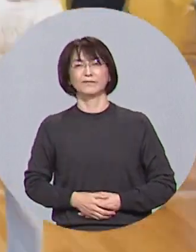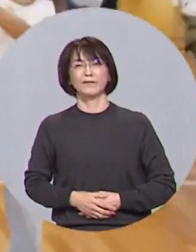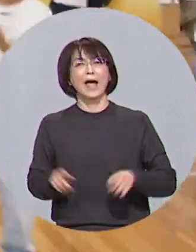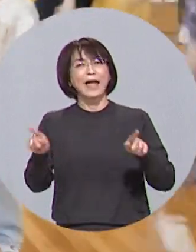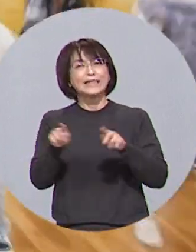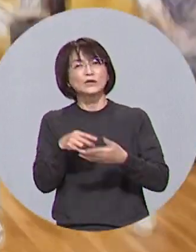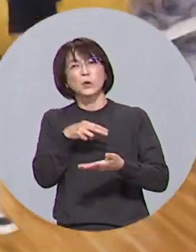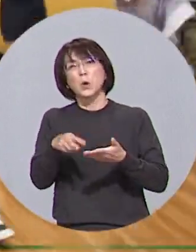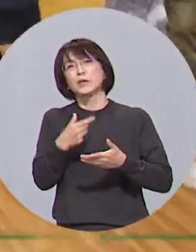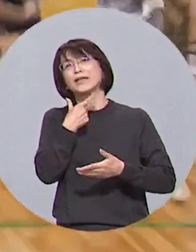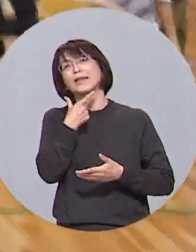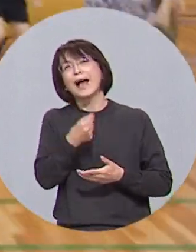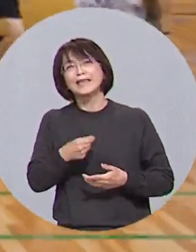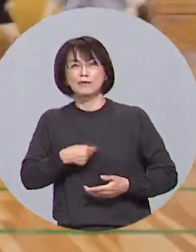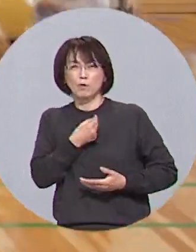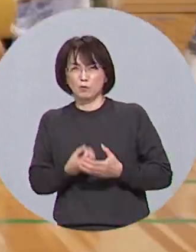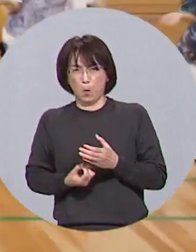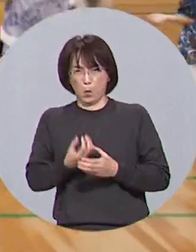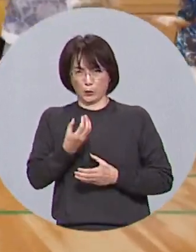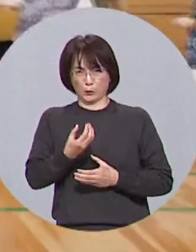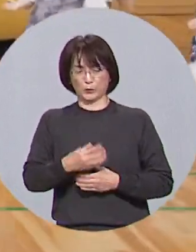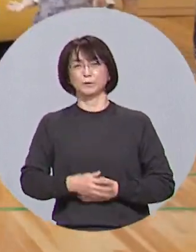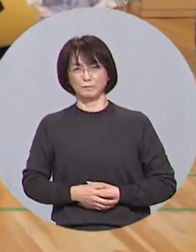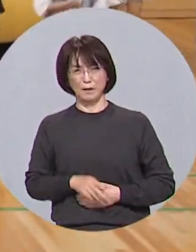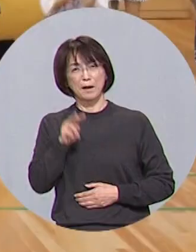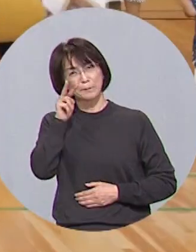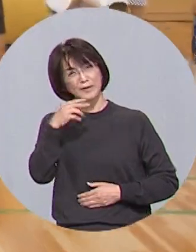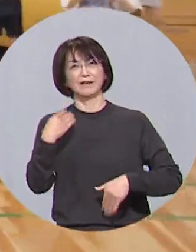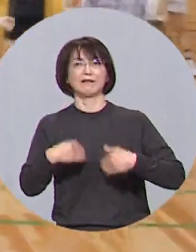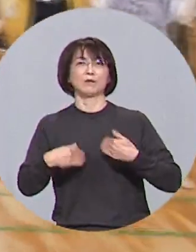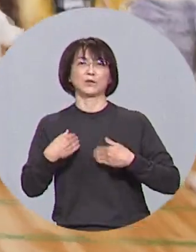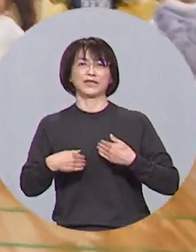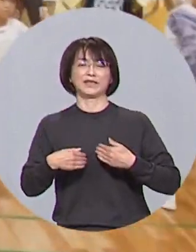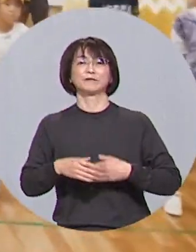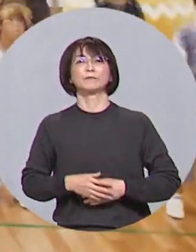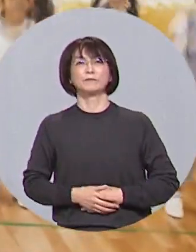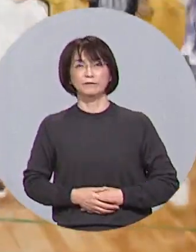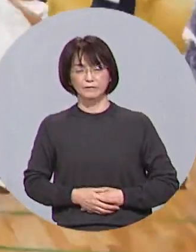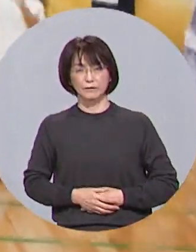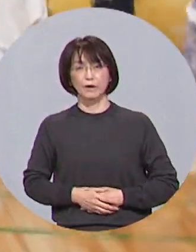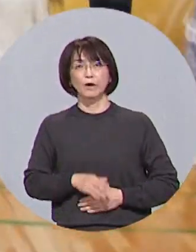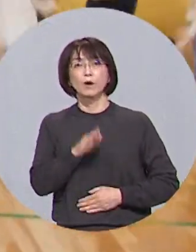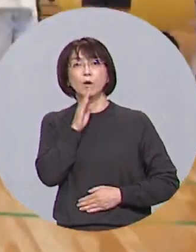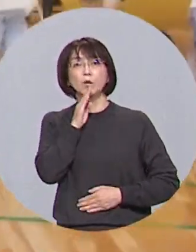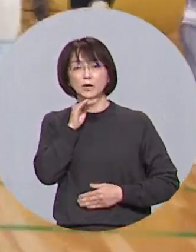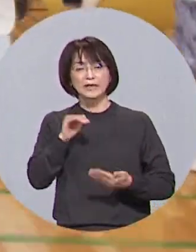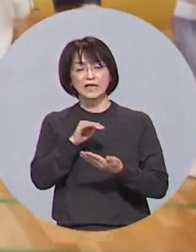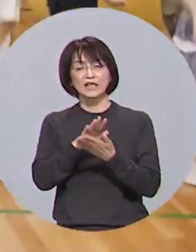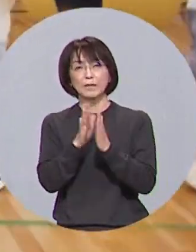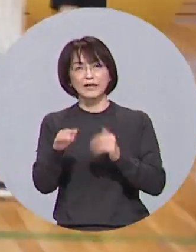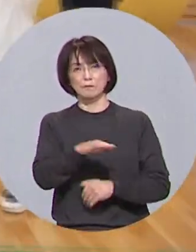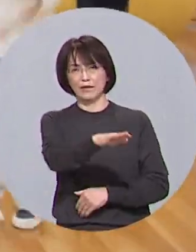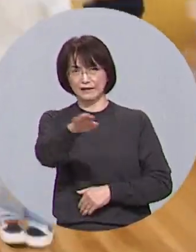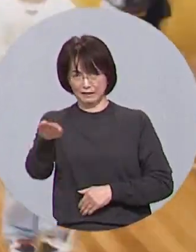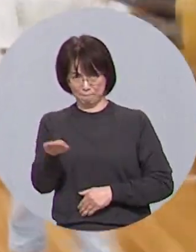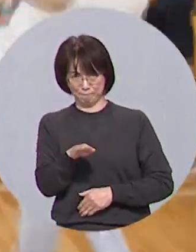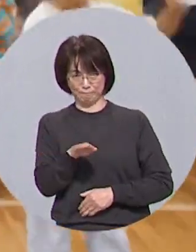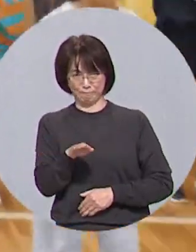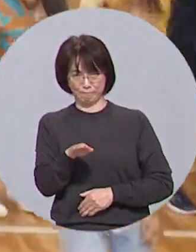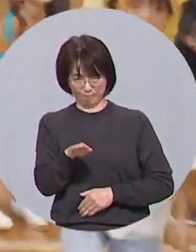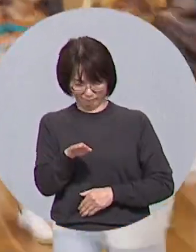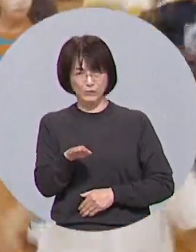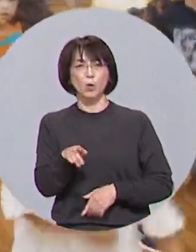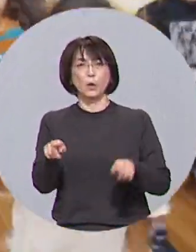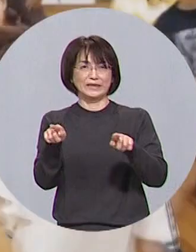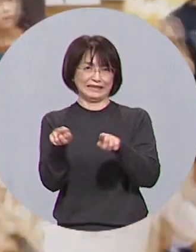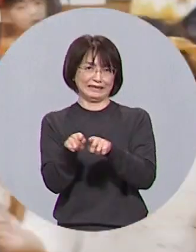ります ね、 ね、一緒に、ね、 見てて楽しくなる、 確かに、 いやこれ本当に埼玉県の、ね、皆様、これ全部埼玉県のみん